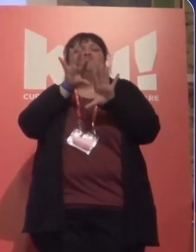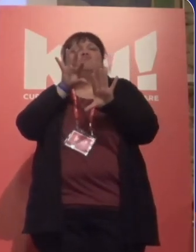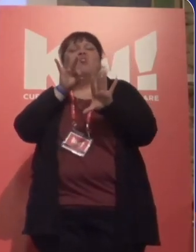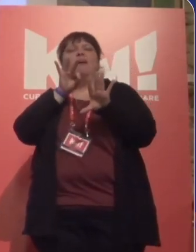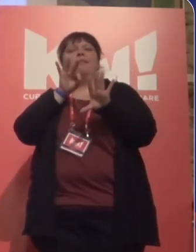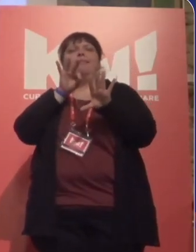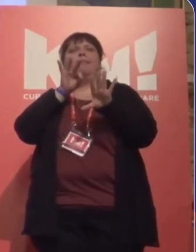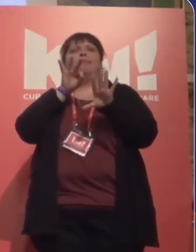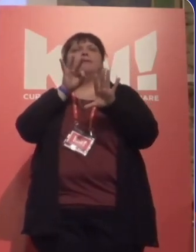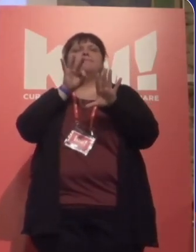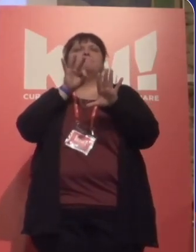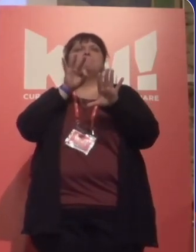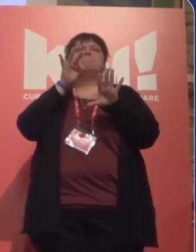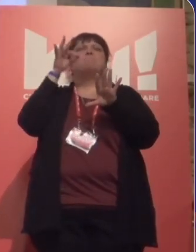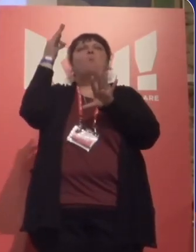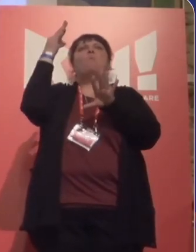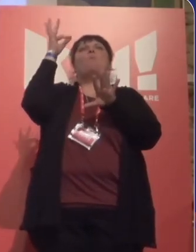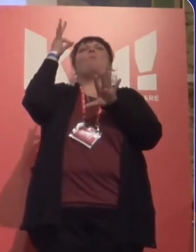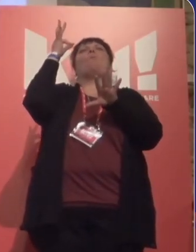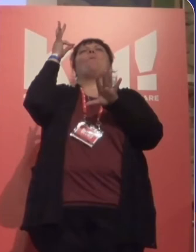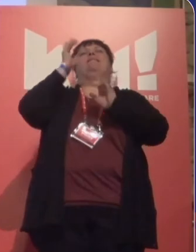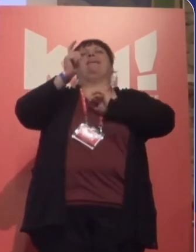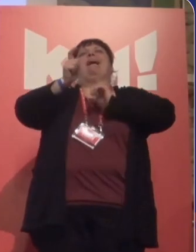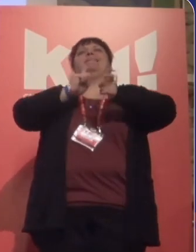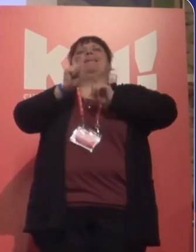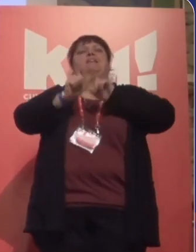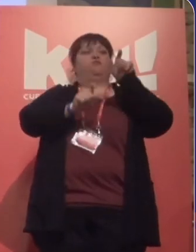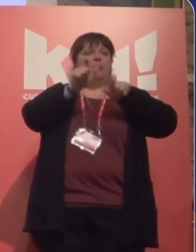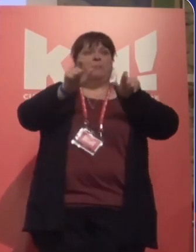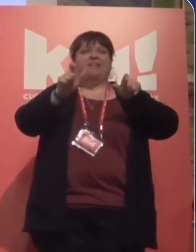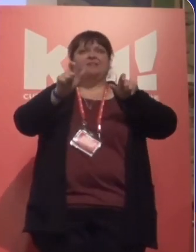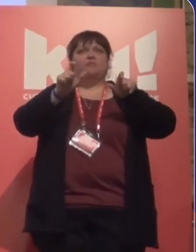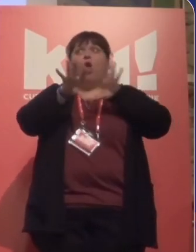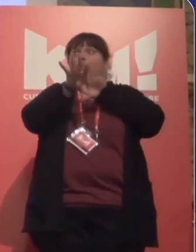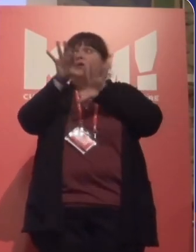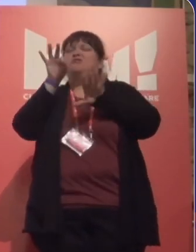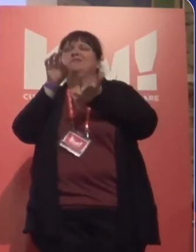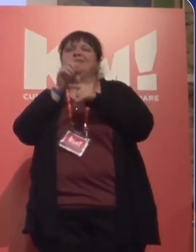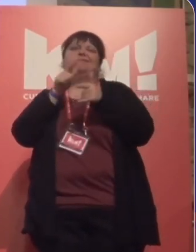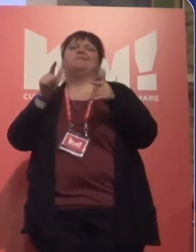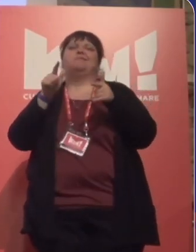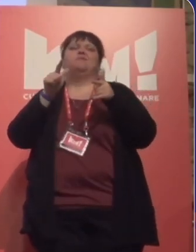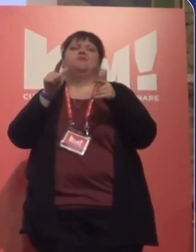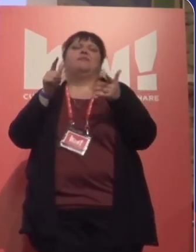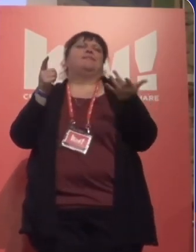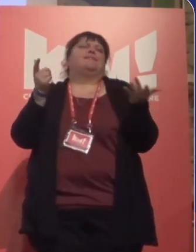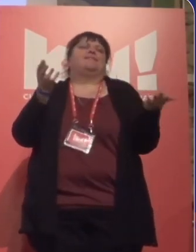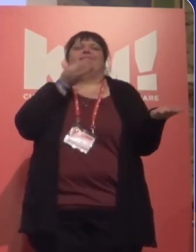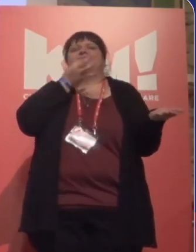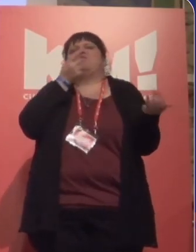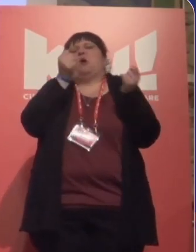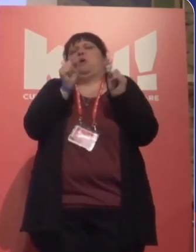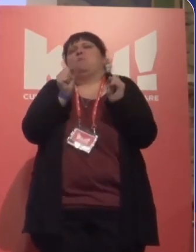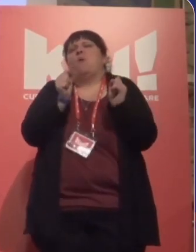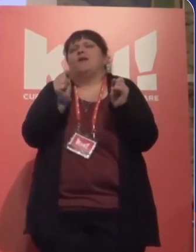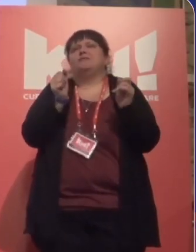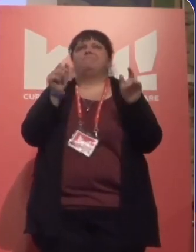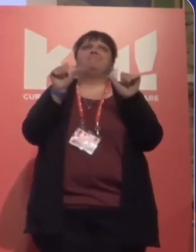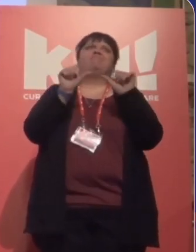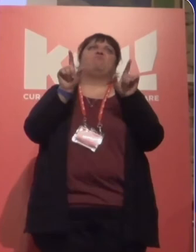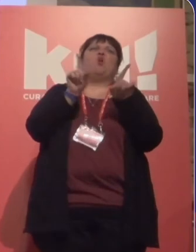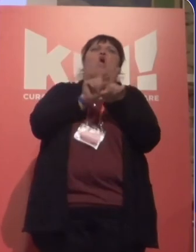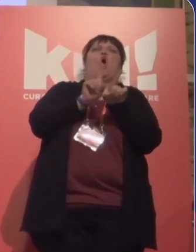la scatola organizzativa migliore e più efficiente e spessissimo nella nostra parte d'europa